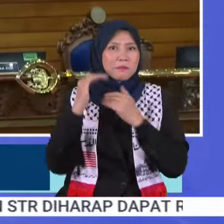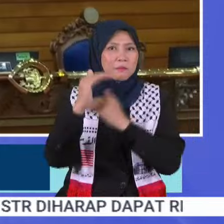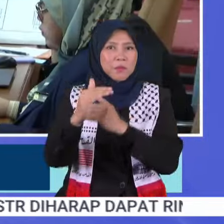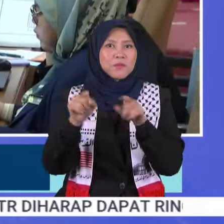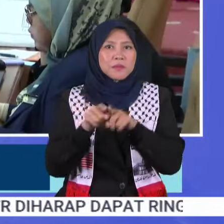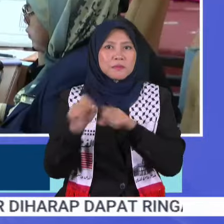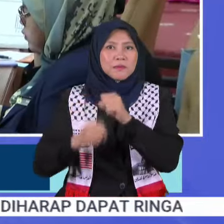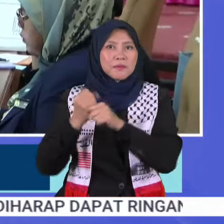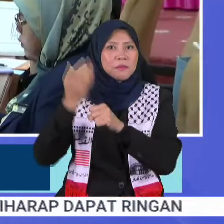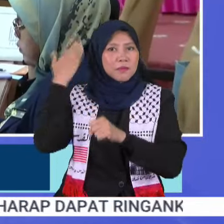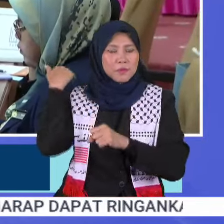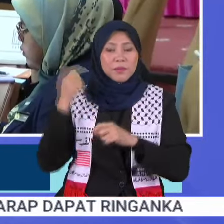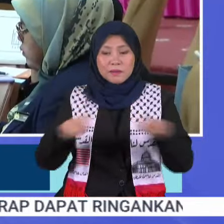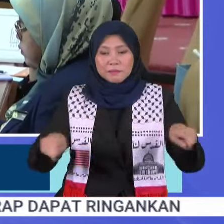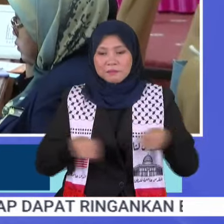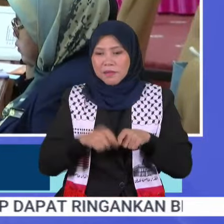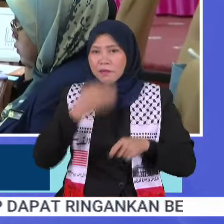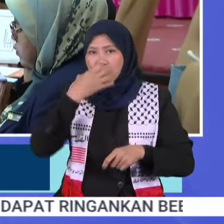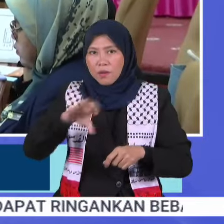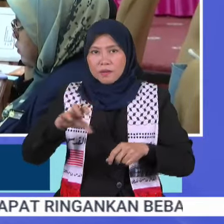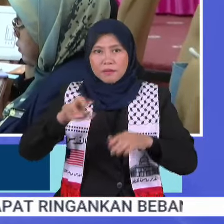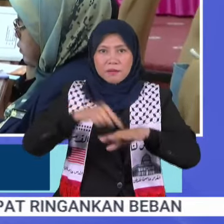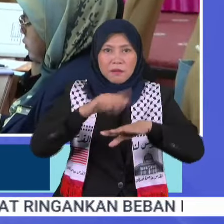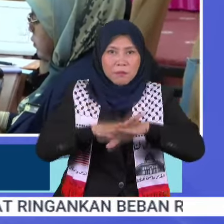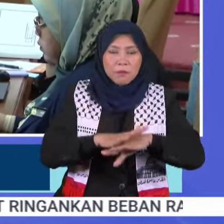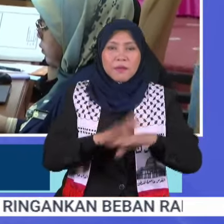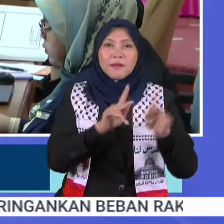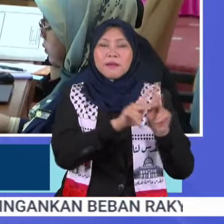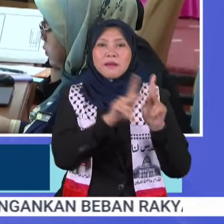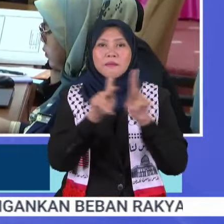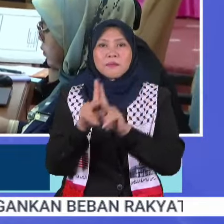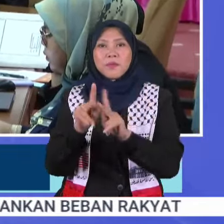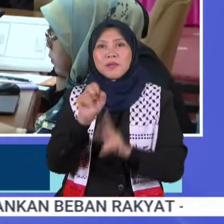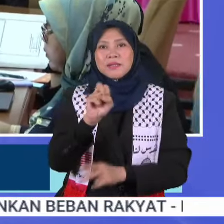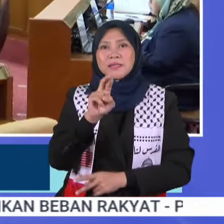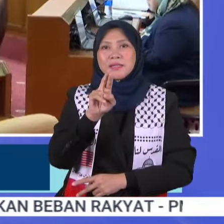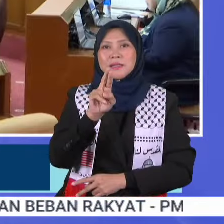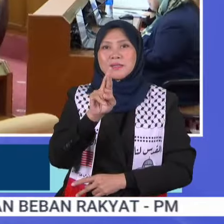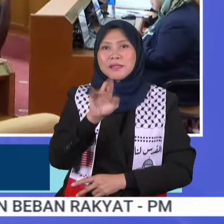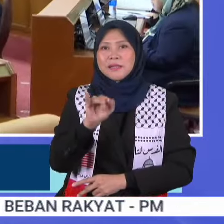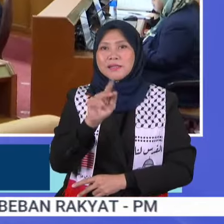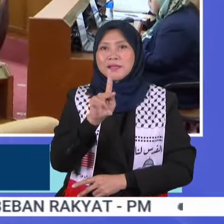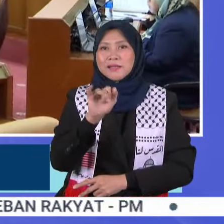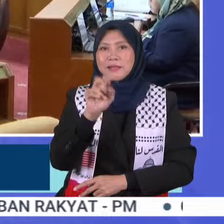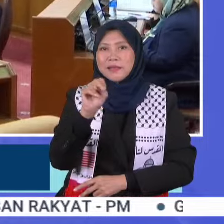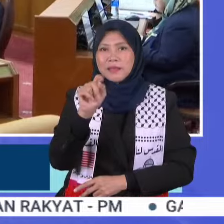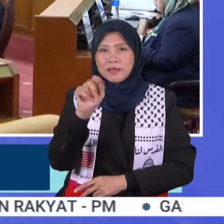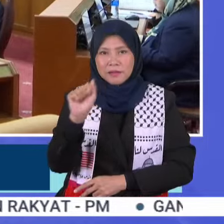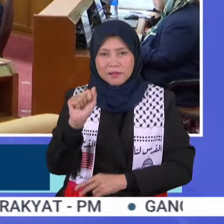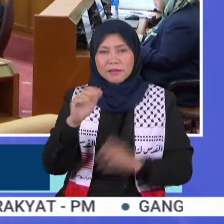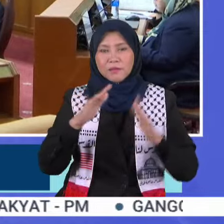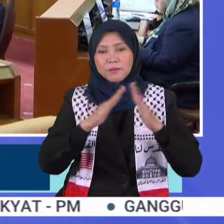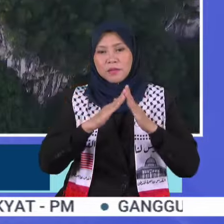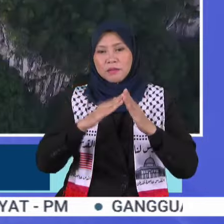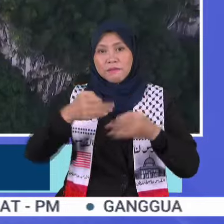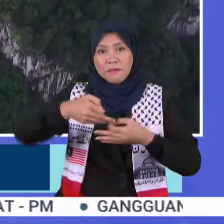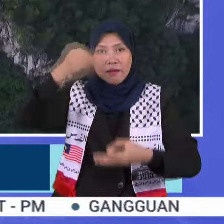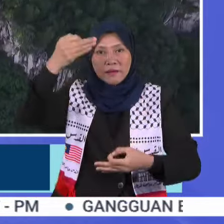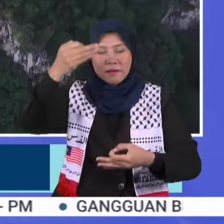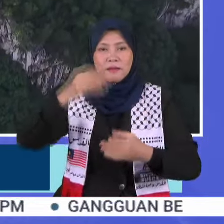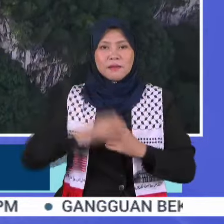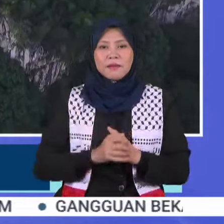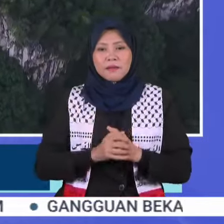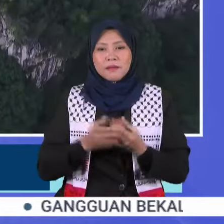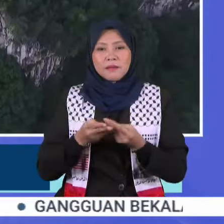lalu. Tiga lokaliti hotspot yang direkodkan antaranya di Kampung Sri Kinta, Rumah Pangsa Sri Kenoli dan Rumah